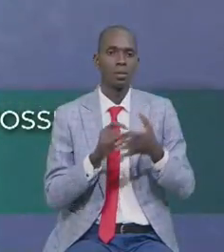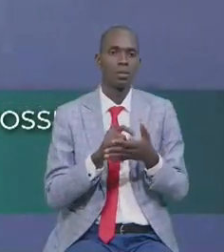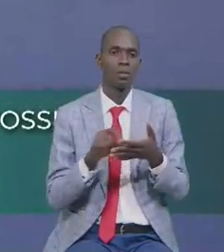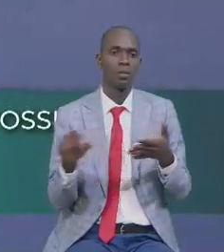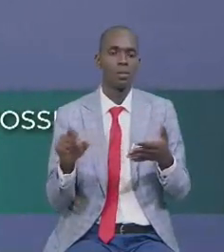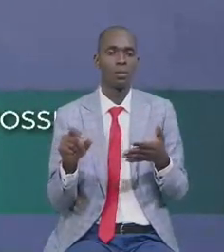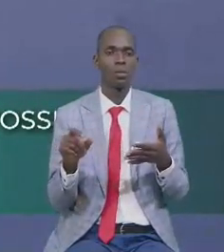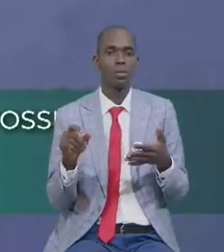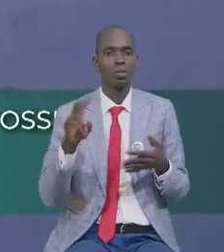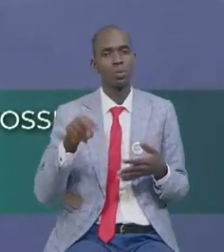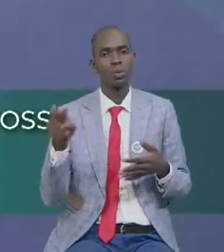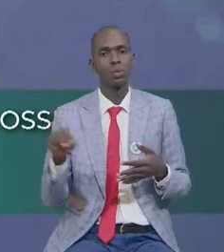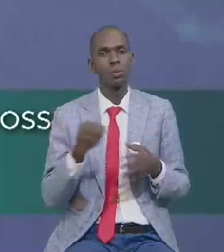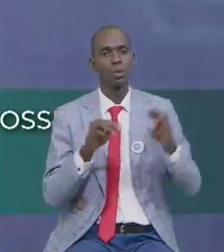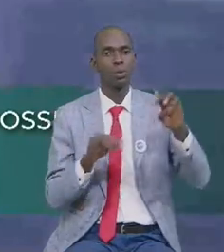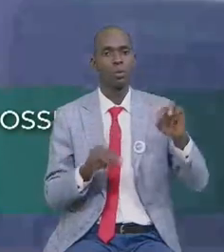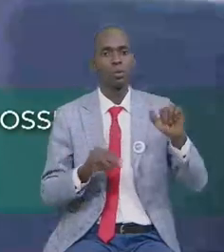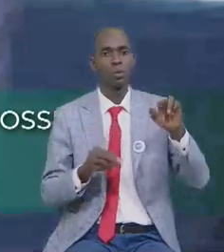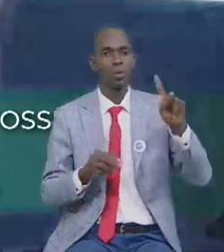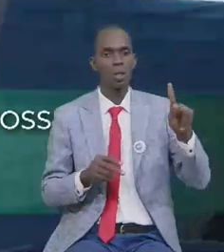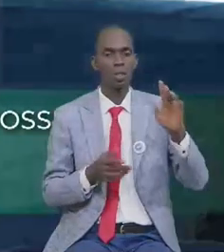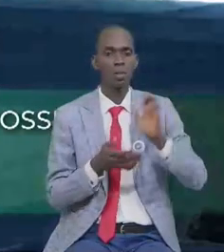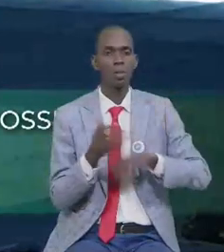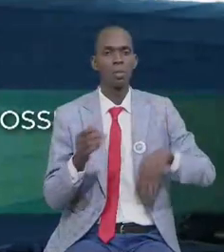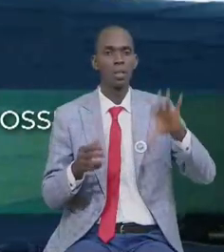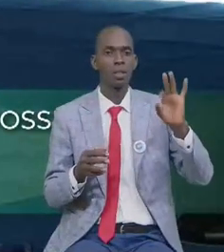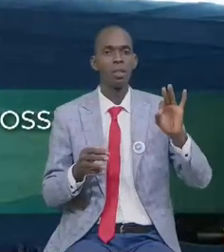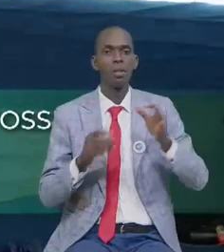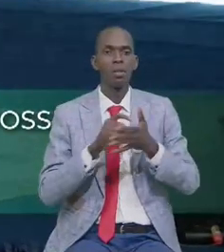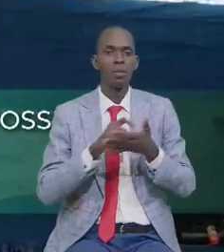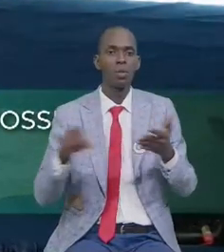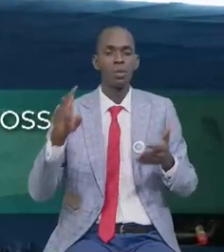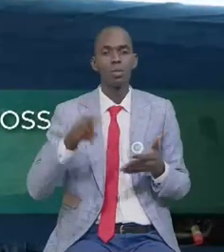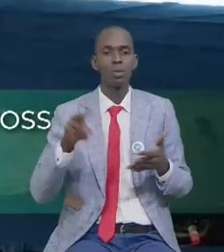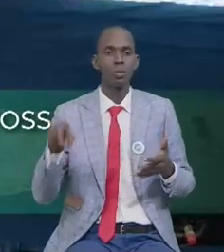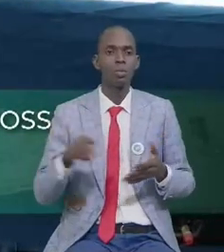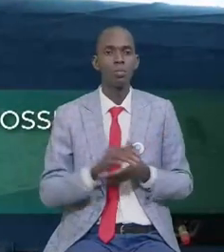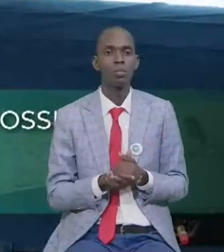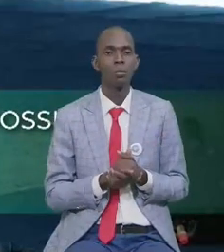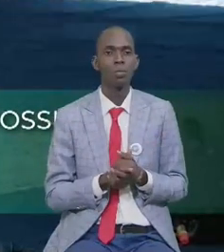verset 22. Marc 9, verset 22.